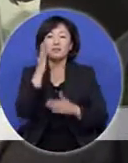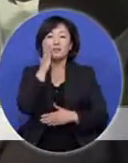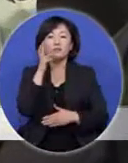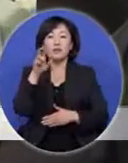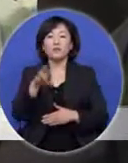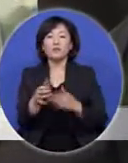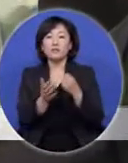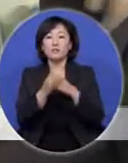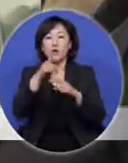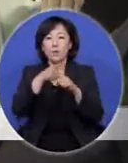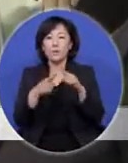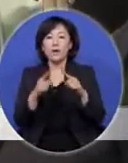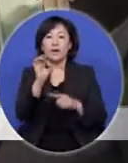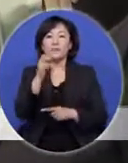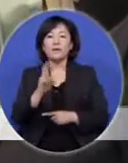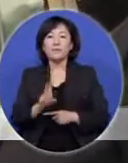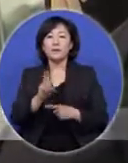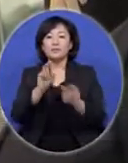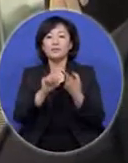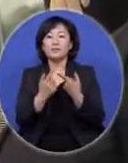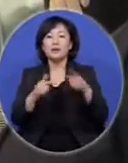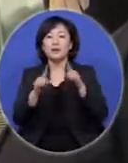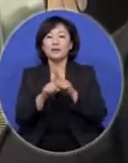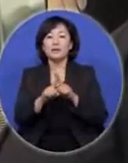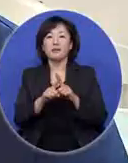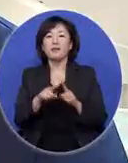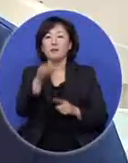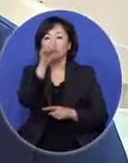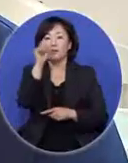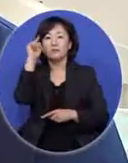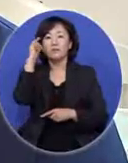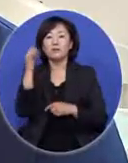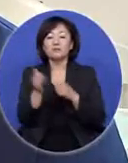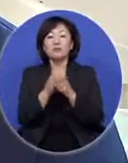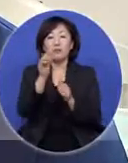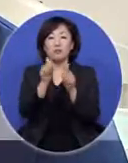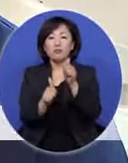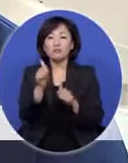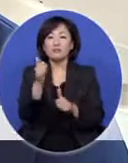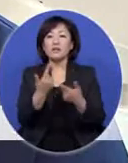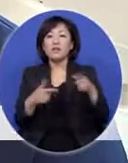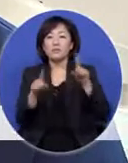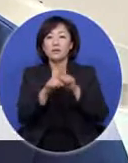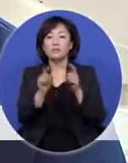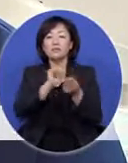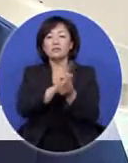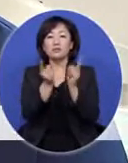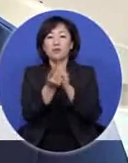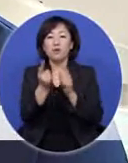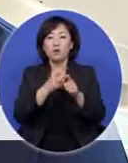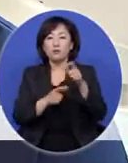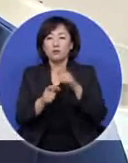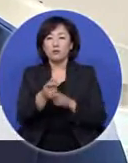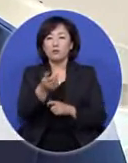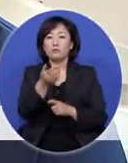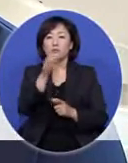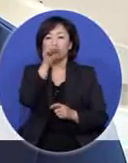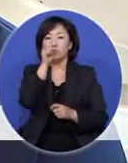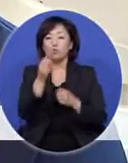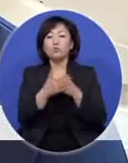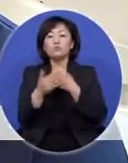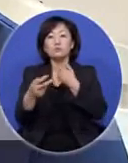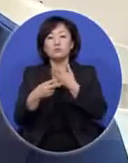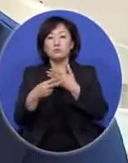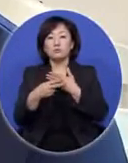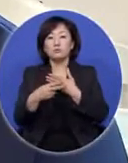반값 임플란트가 확산되는 계기가 됐다며 환영했습니다. 경쟁을 통해서 서로 더 나은 진료를 추구를 하고